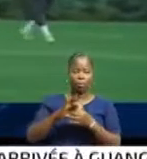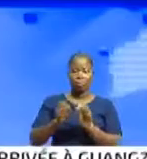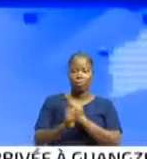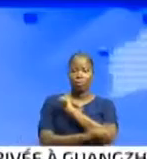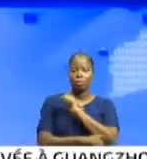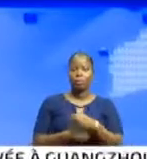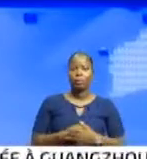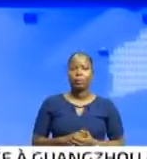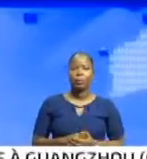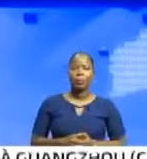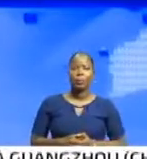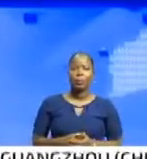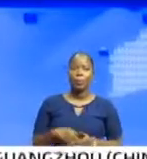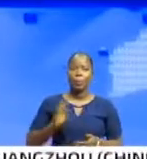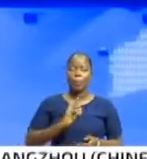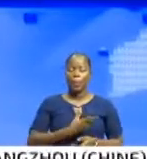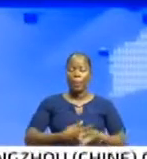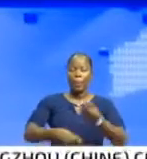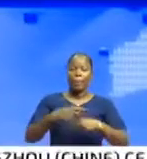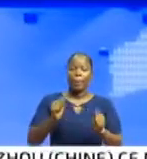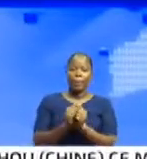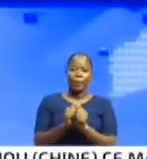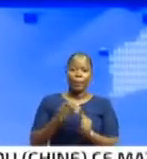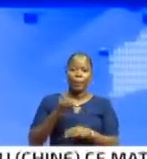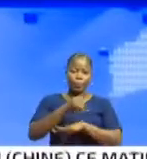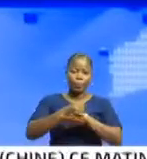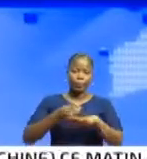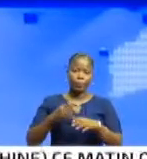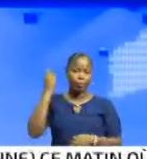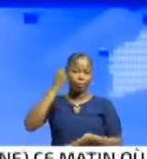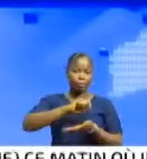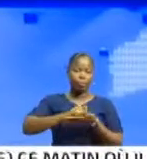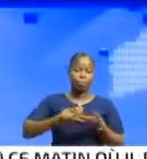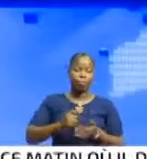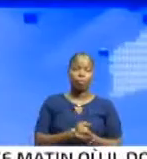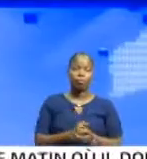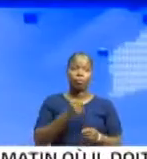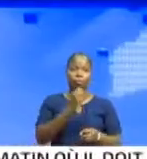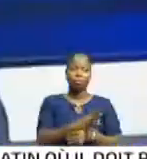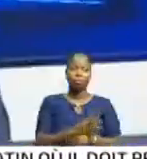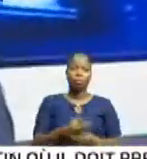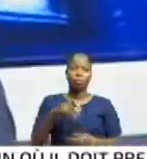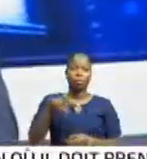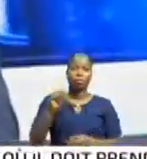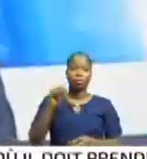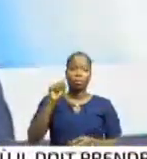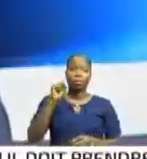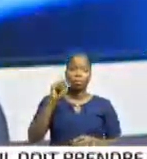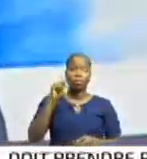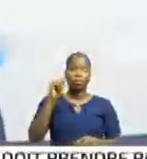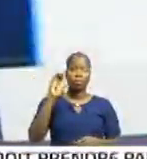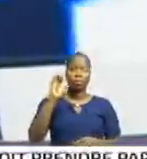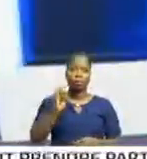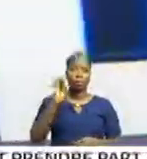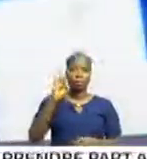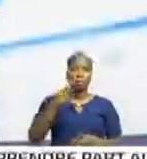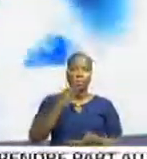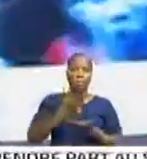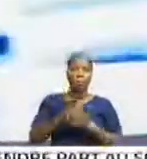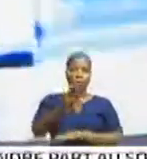nous en venons à présent à notre a invité il s'agit du secrétaire exécutif de passes fbi ram soulèye dop bonsoir